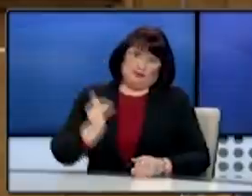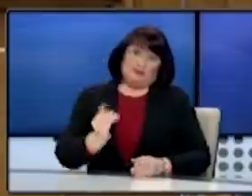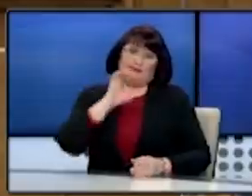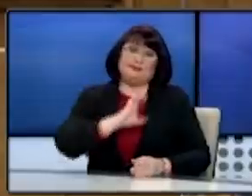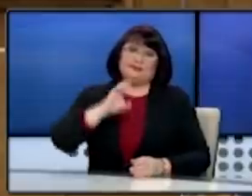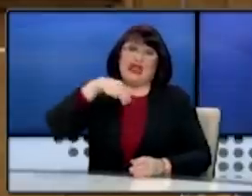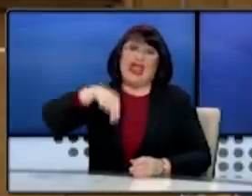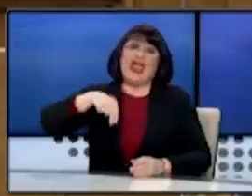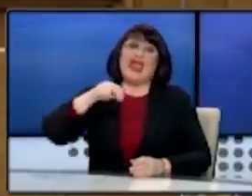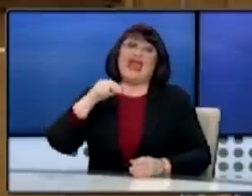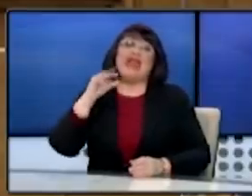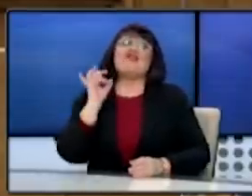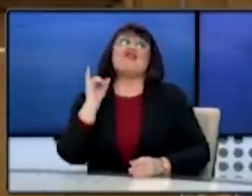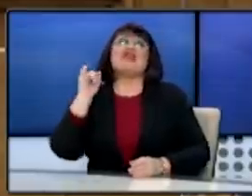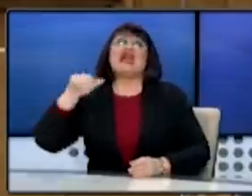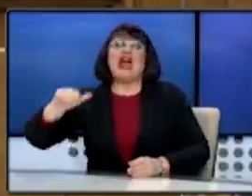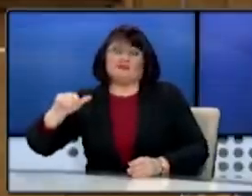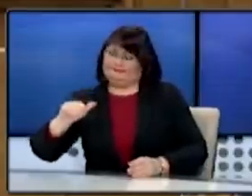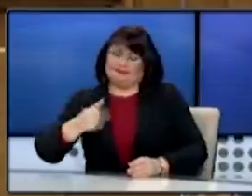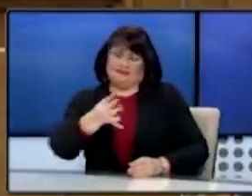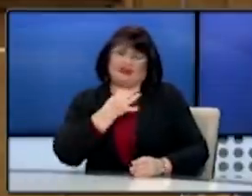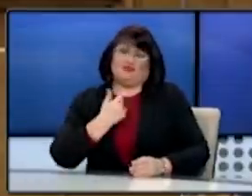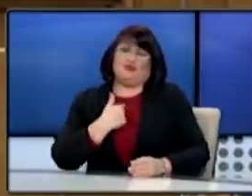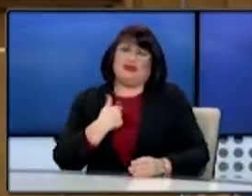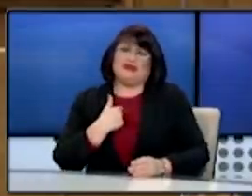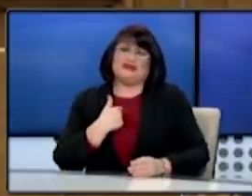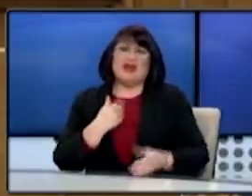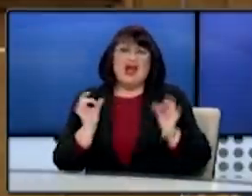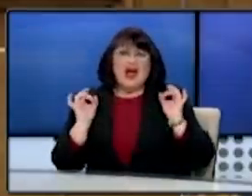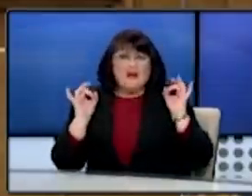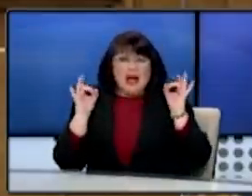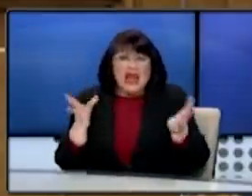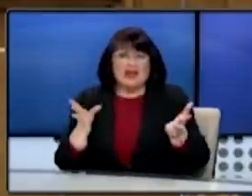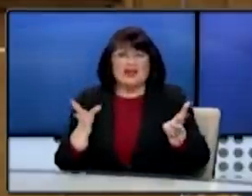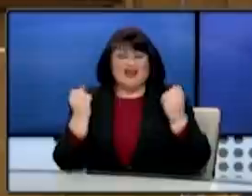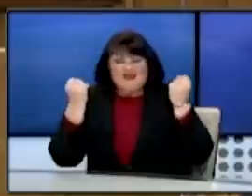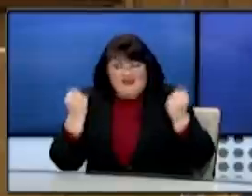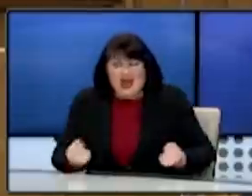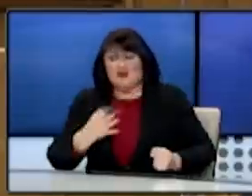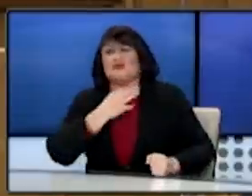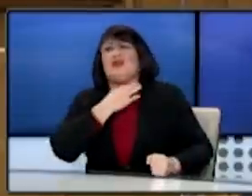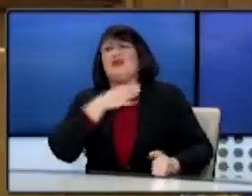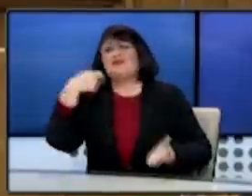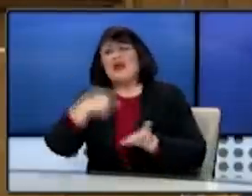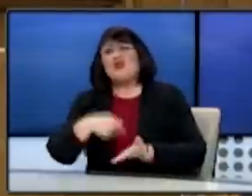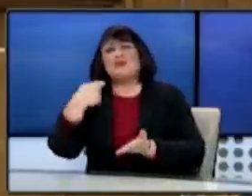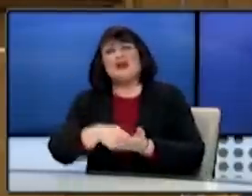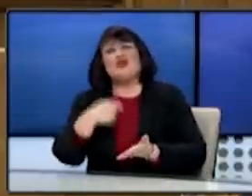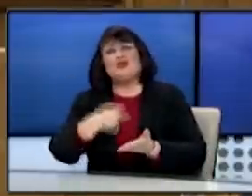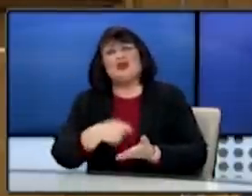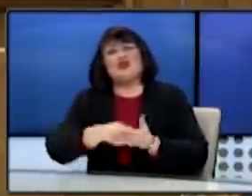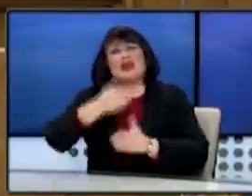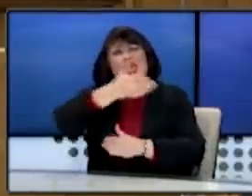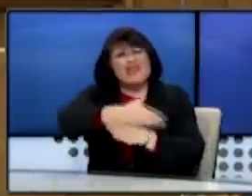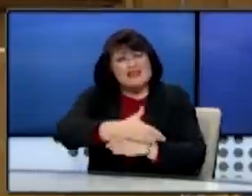κυβέρνηση της Νέας Δημοκρατίας. Ένας τρόπος υπάρχει να απαλλαγεί η λαϊκή οικογένεια από το βραχνά να πληρώνει